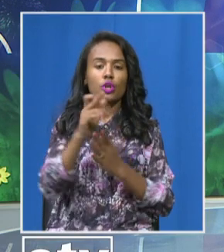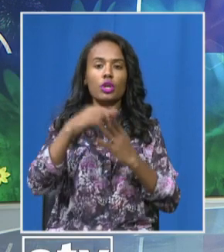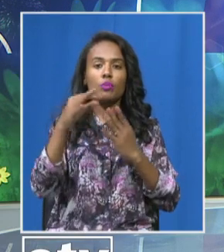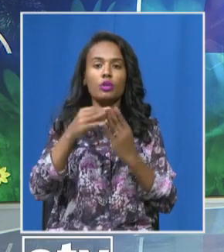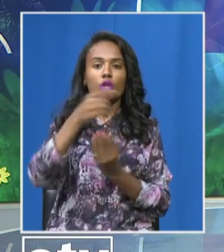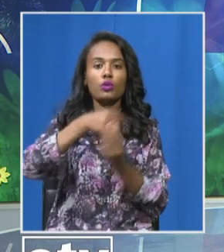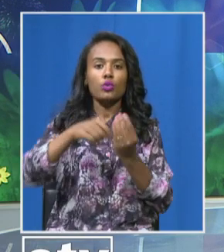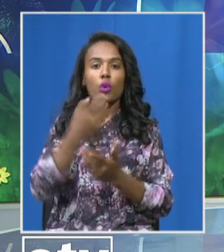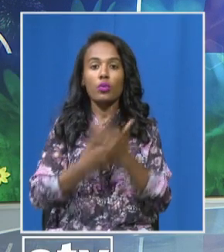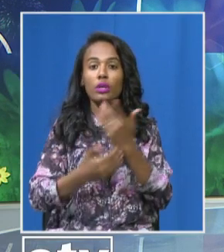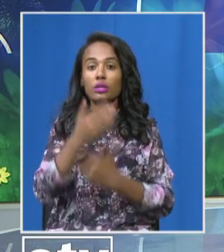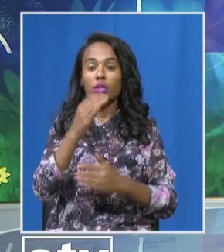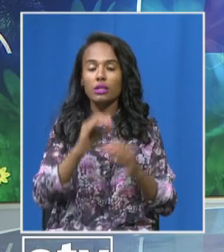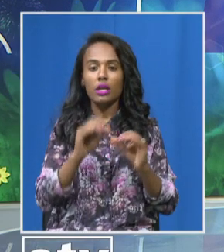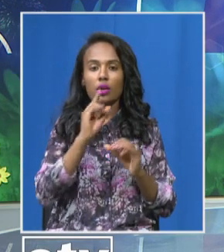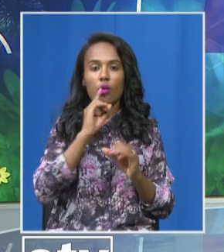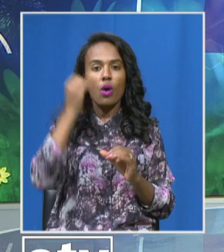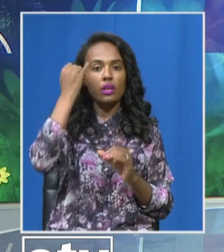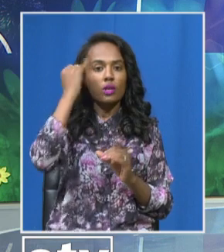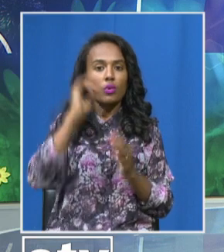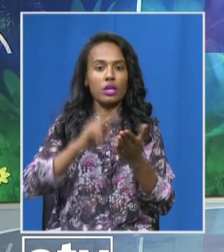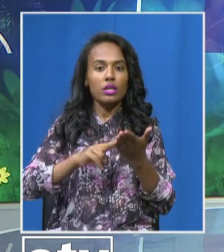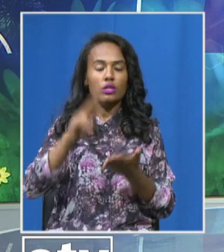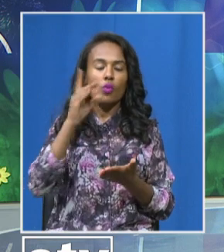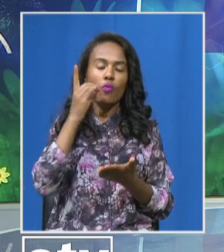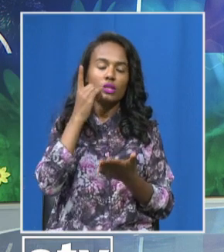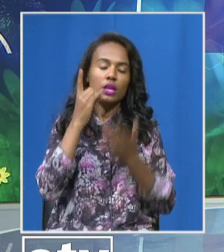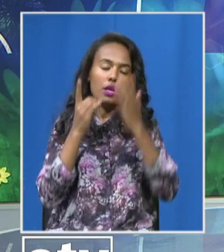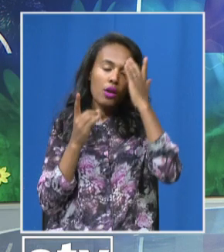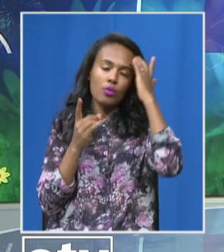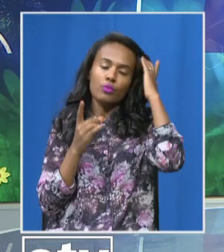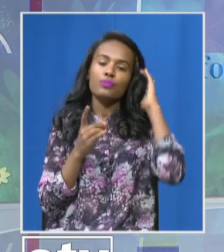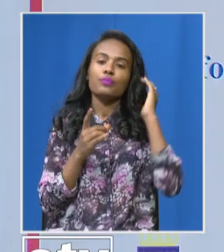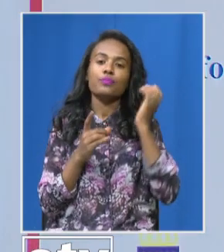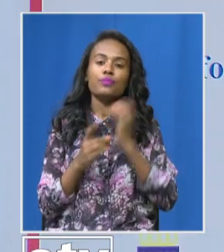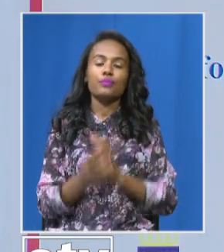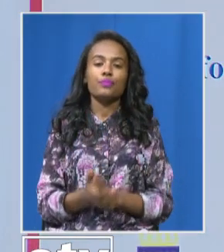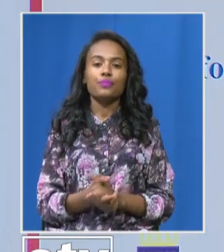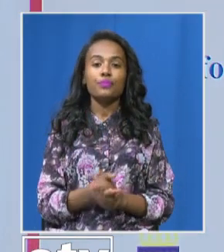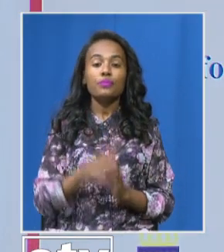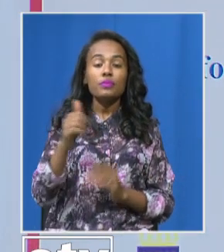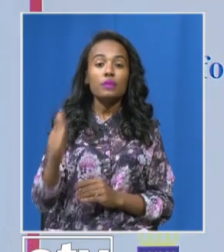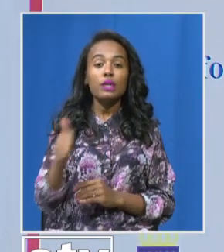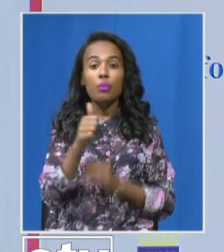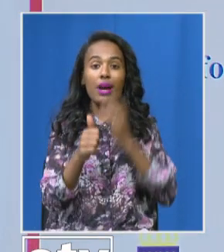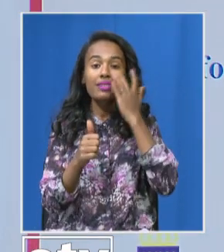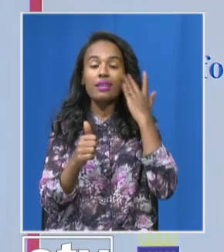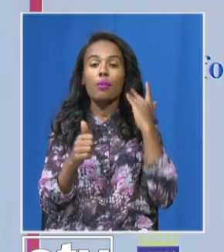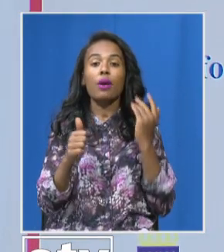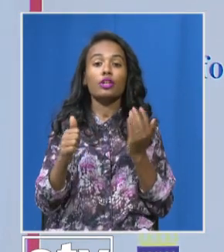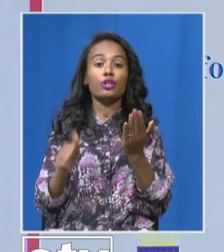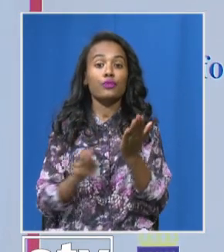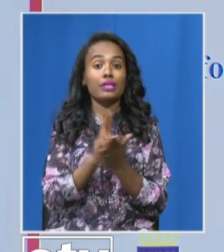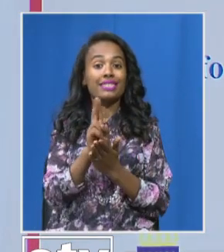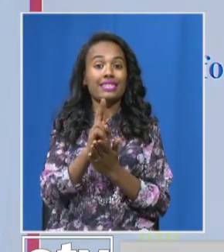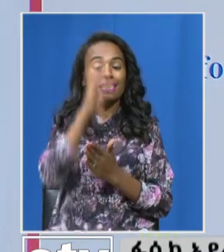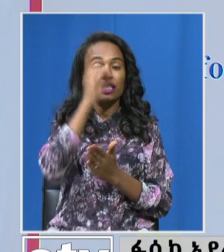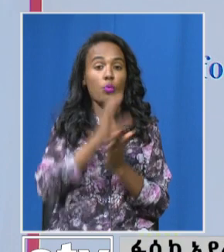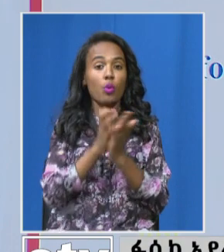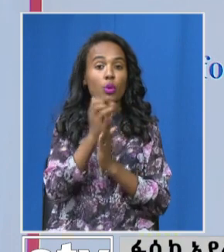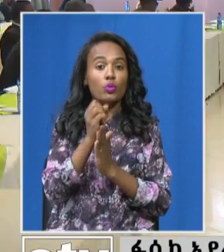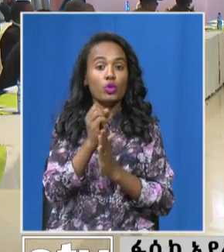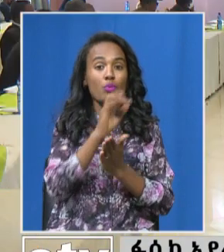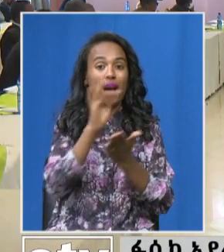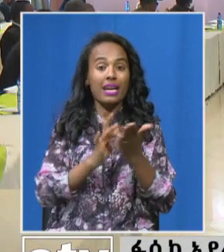ምርጫ ዙሪያ ውይይት ሲካሄድ ነው ሀሳቡ የተነሳው። ፋሲካ አያሌው። በአዲስ አበባ ዩኒቨርሲቲ የሰብአዊ መብቶች ማዕከል